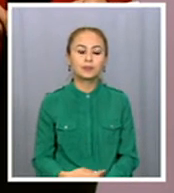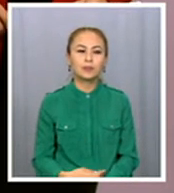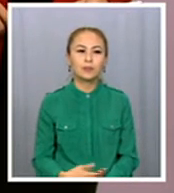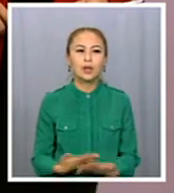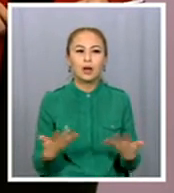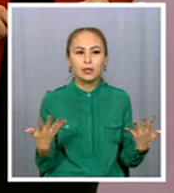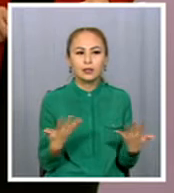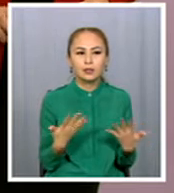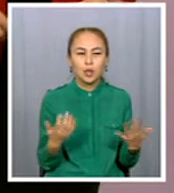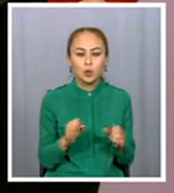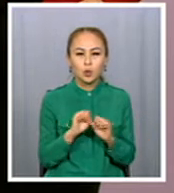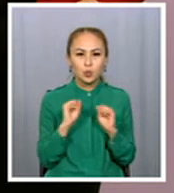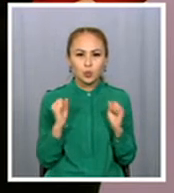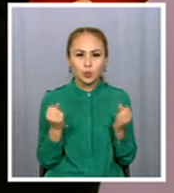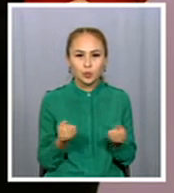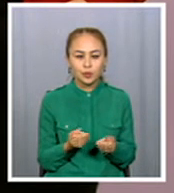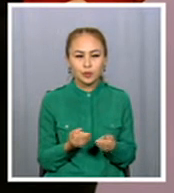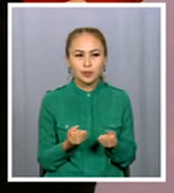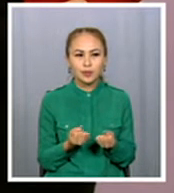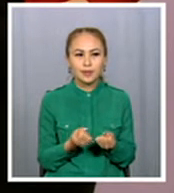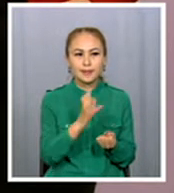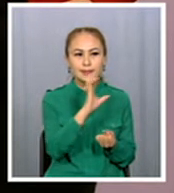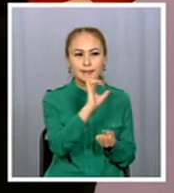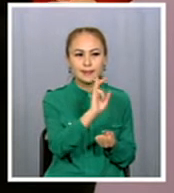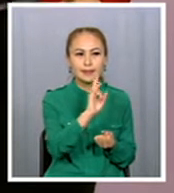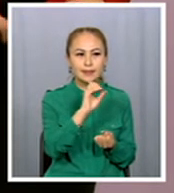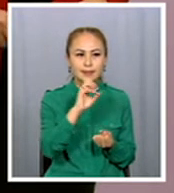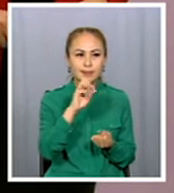Қандай? Суық. Сынесім.